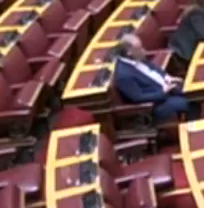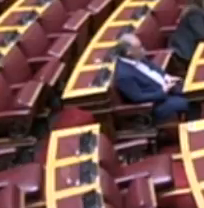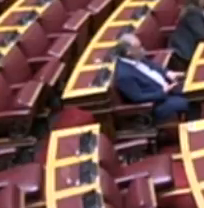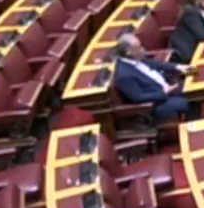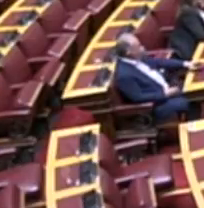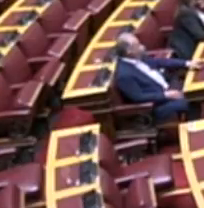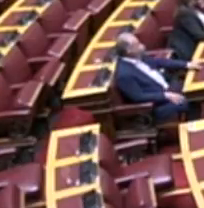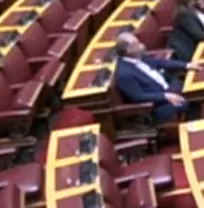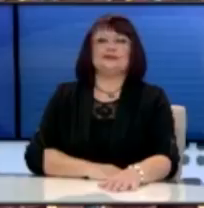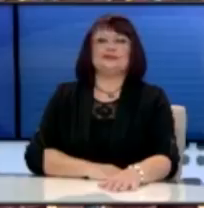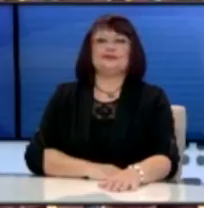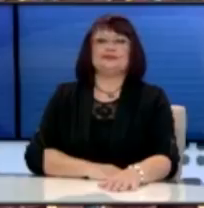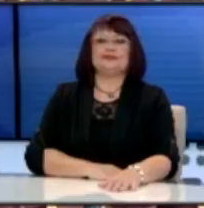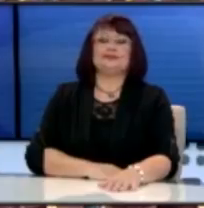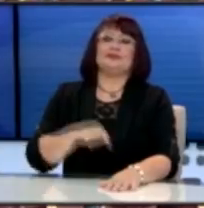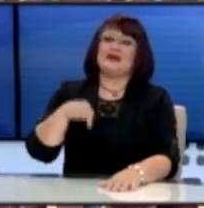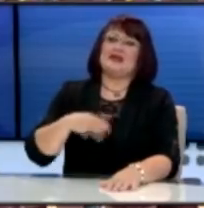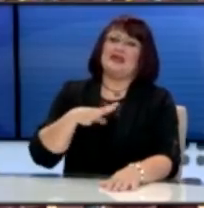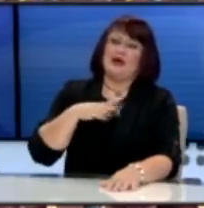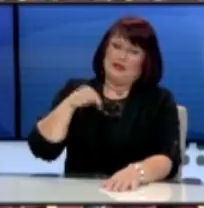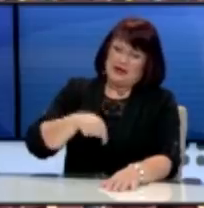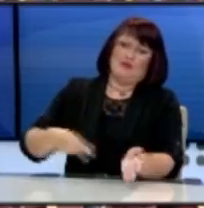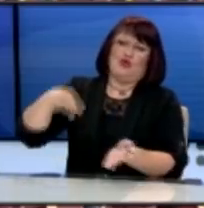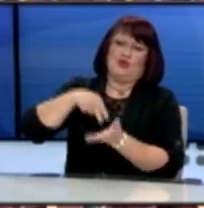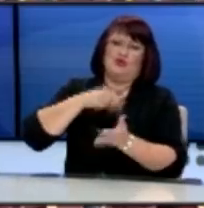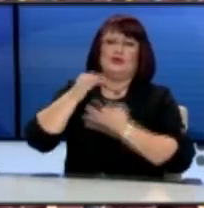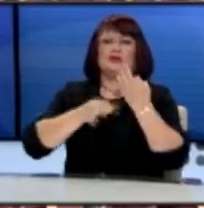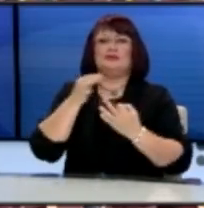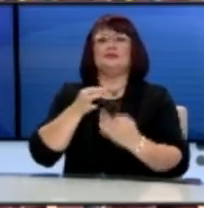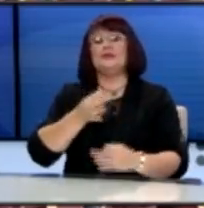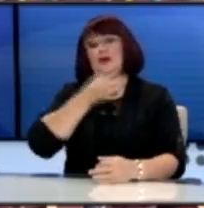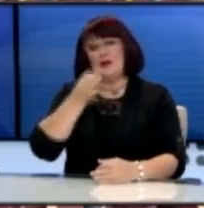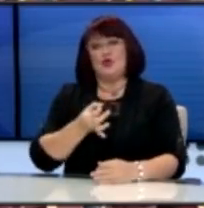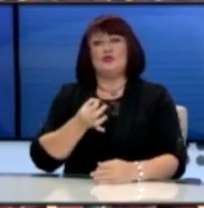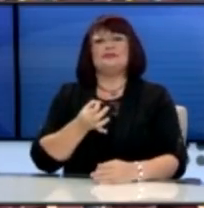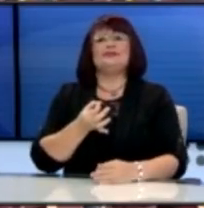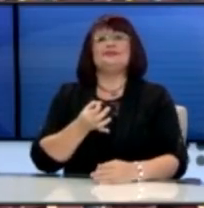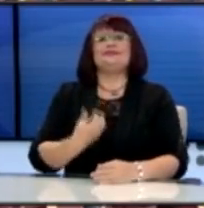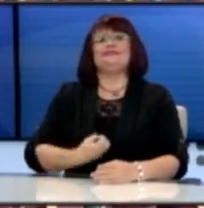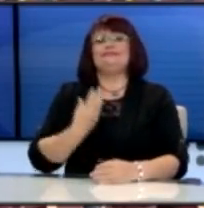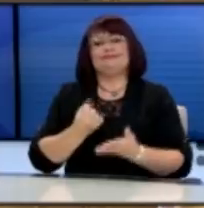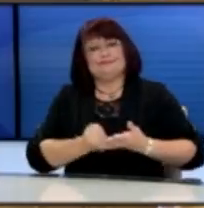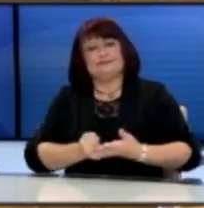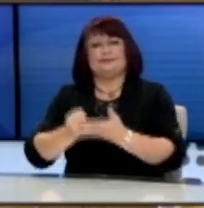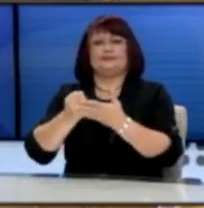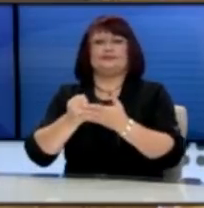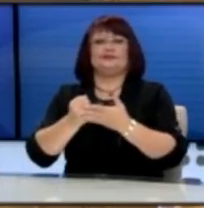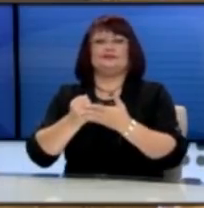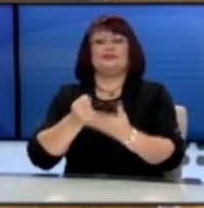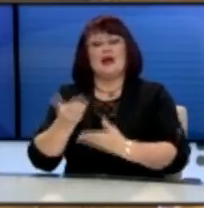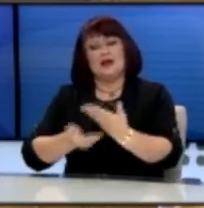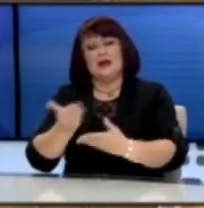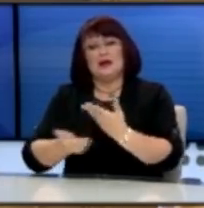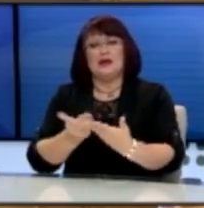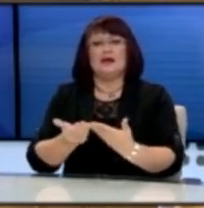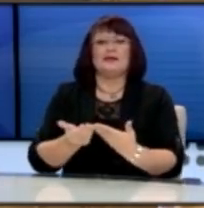Θέλουμε και σήμερα και από αυτό το βήμα να εκφράσουμε τη συμπαράσταση και